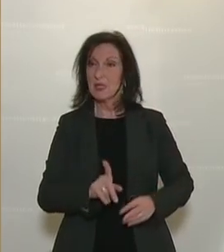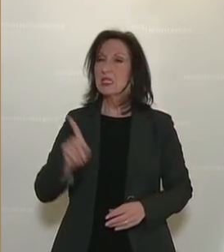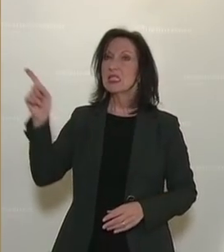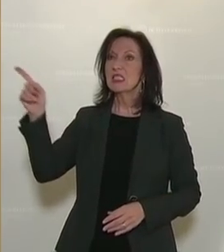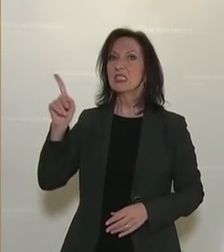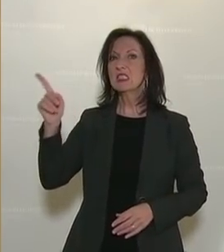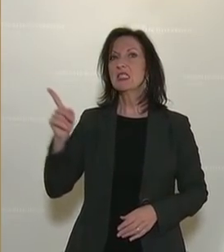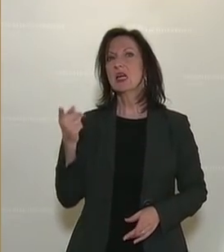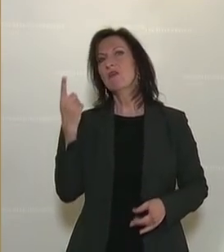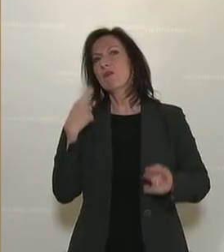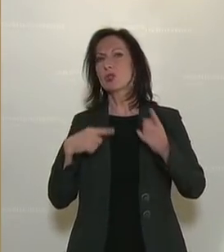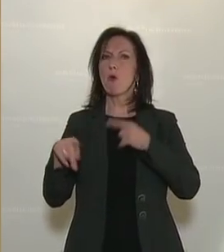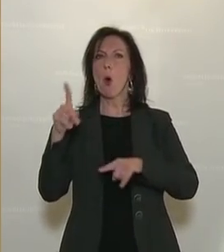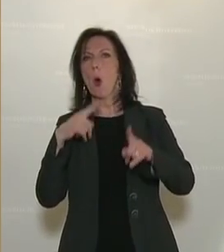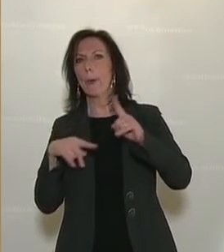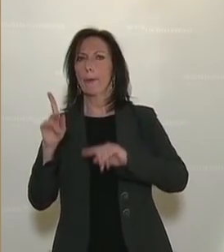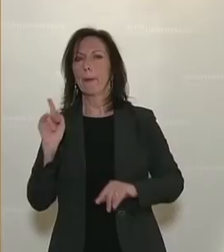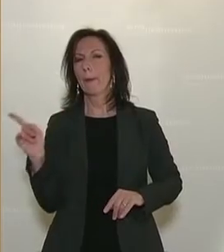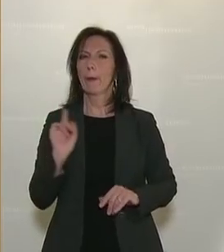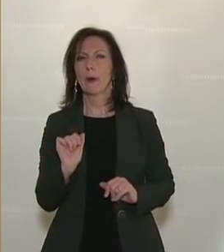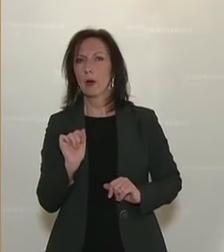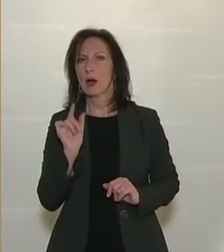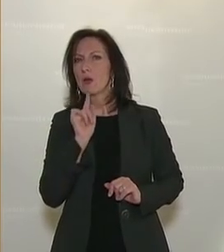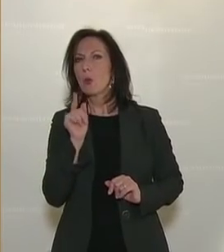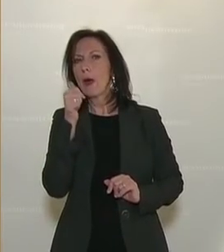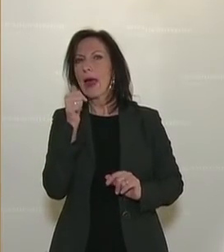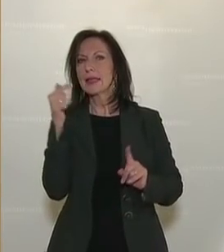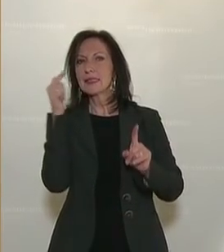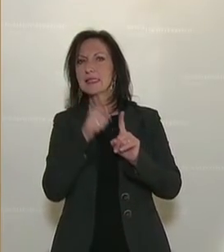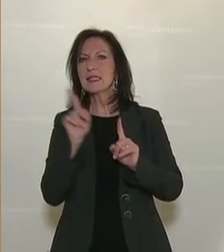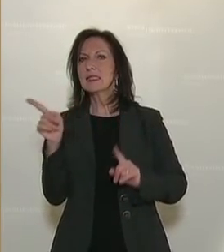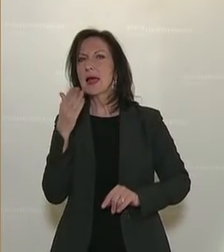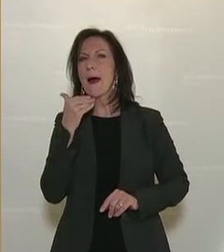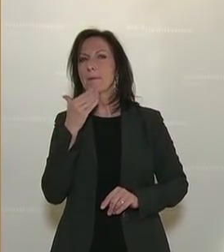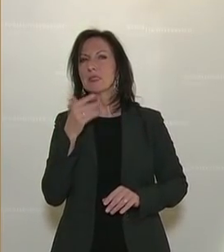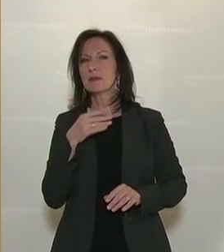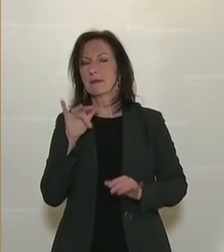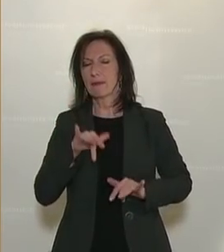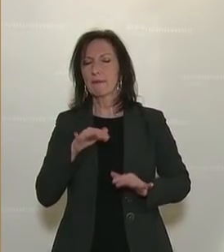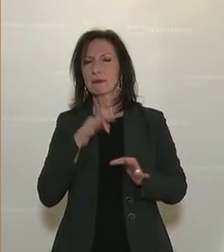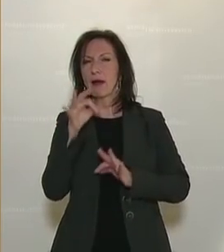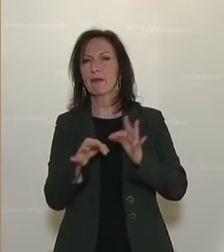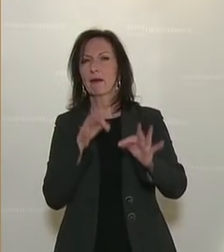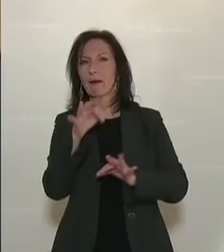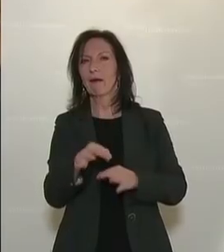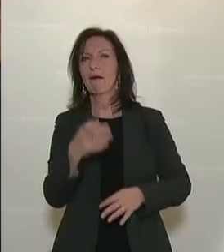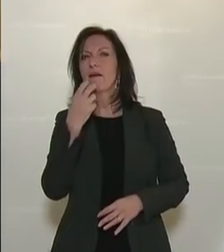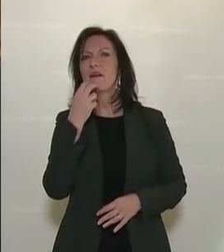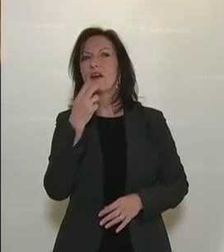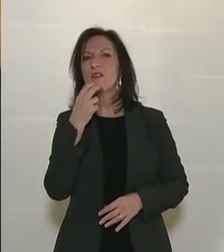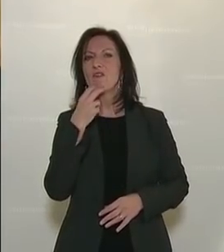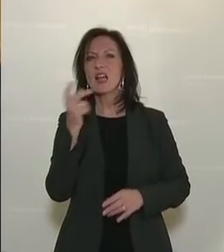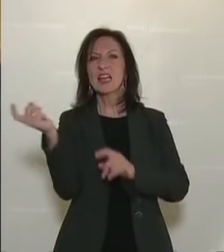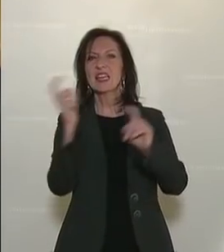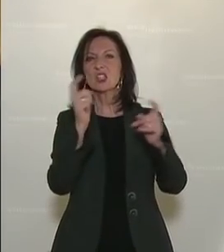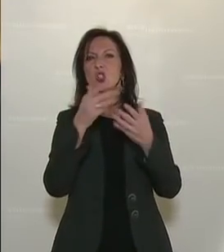mit den Verschwörungstheorien ein und das Ganze dient ja nur einem Zweck. Das ist eine gezielte Strategie, um einen offenen